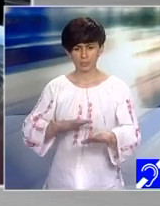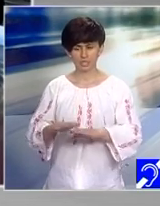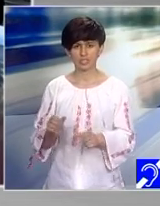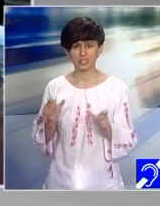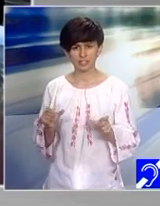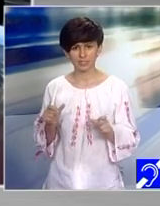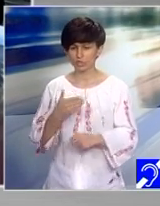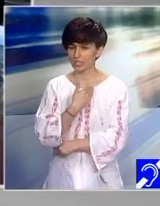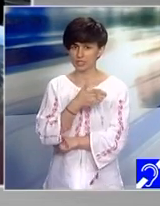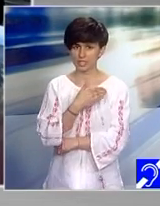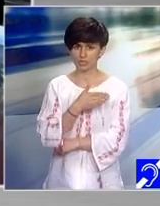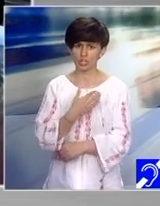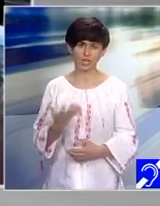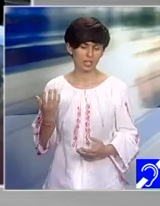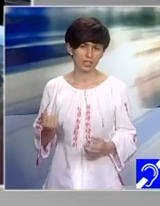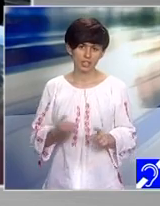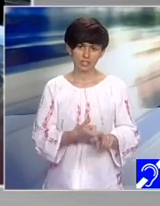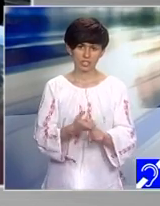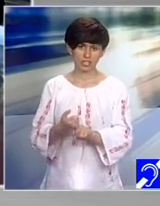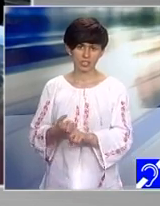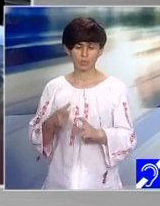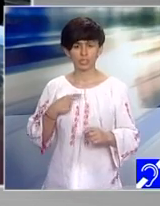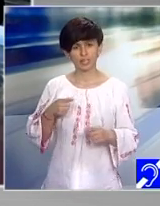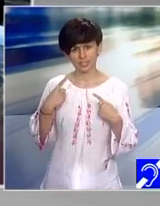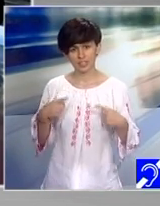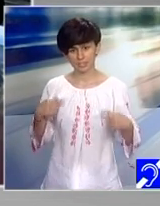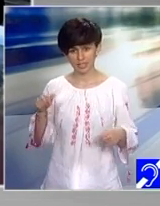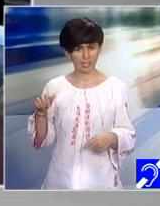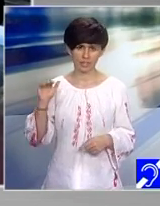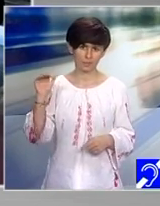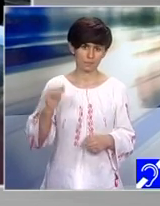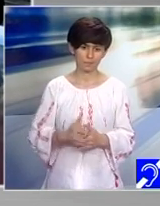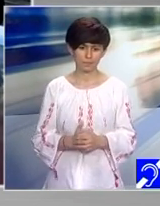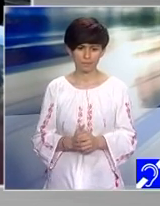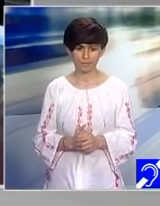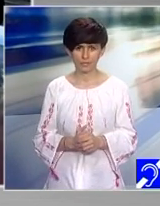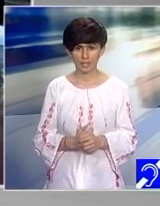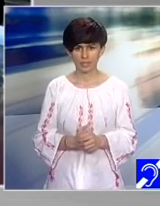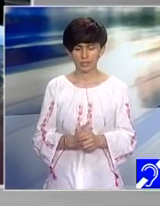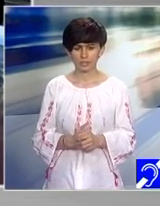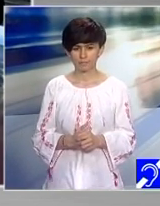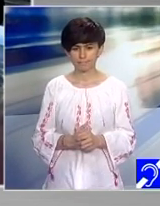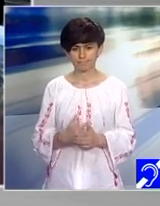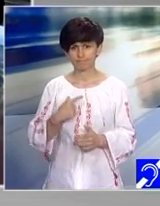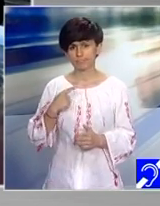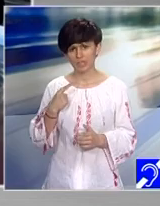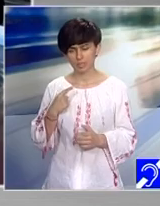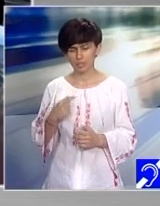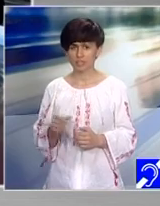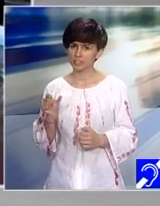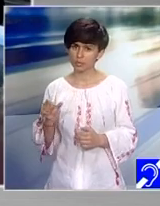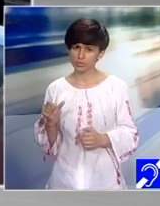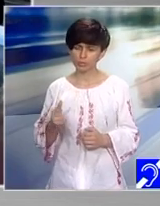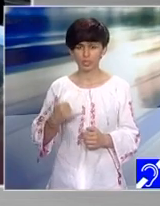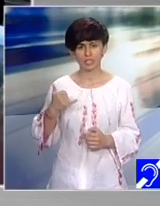națională. Ce legătură este între toate acestea? Strânsă. Mai am o știre a zilei care nu a apărut și cred că